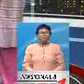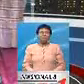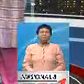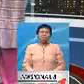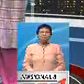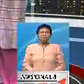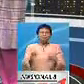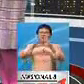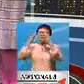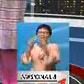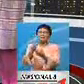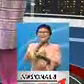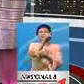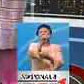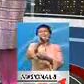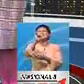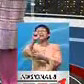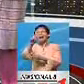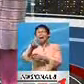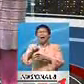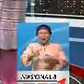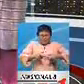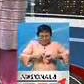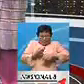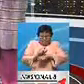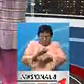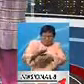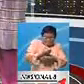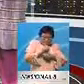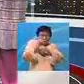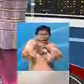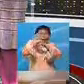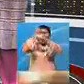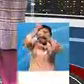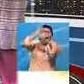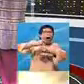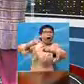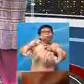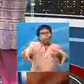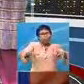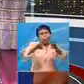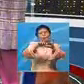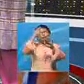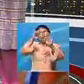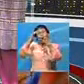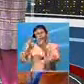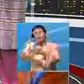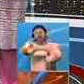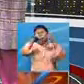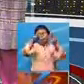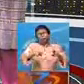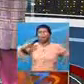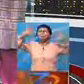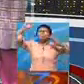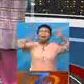sementara itu keluarga Ziad menyifatkan pingat emas yang dimenangi hadiah berharga buat keluarga dan seluruh rakyat